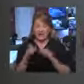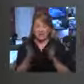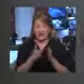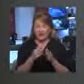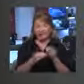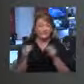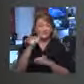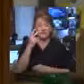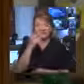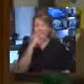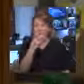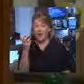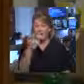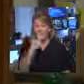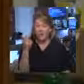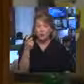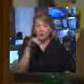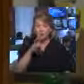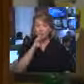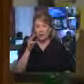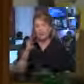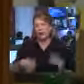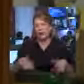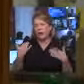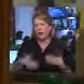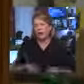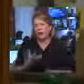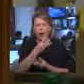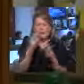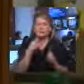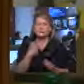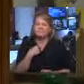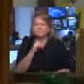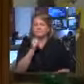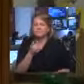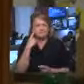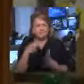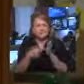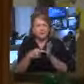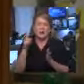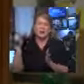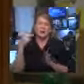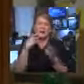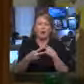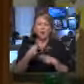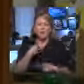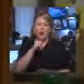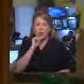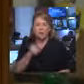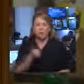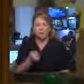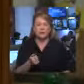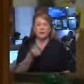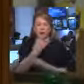יכולה למוטט אותם. הרבה בעלי עסקים אמרו לנו, אנחנו לא מוכנים להיחשף. אנחנו מפחדים שהעירייה פשוט תתנקם בנו. יש בעלי עסקים